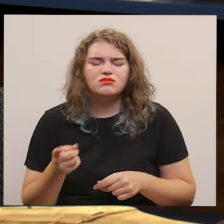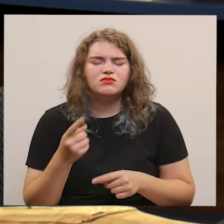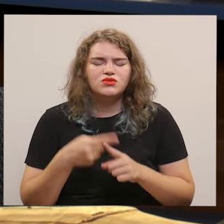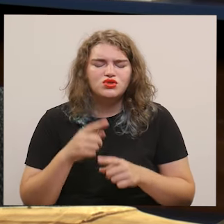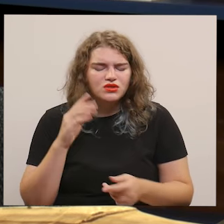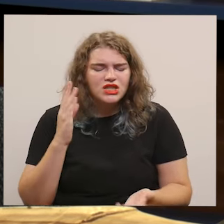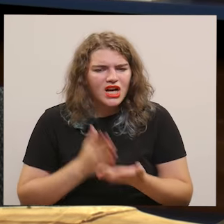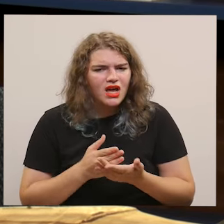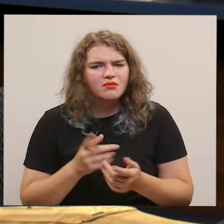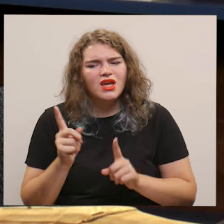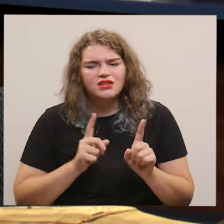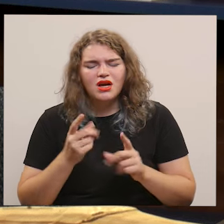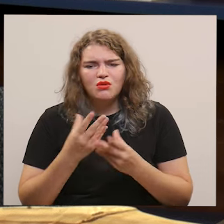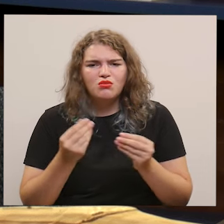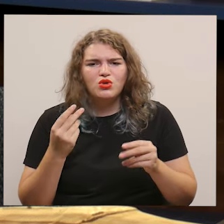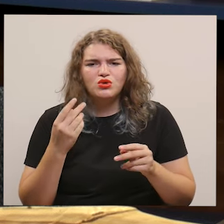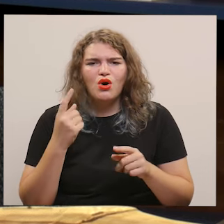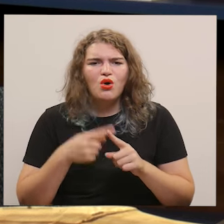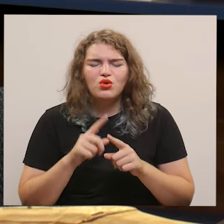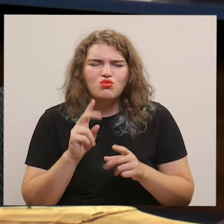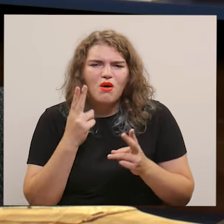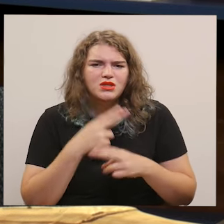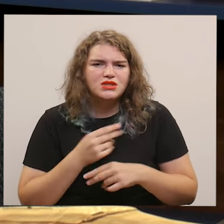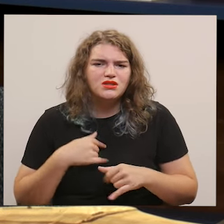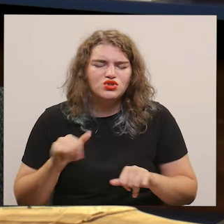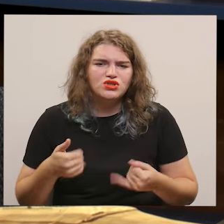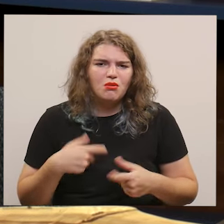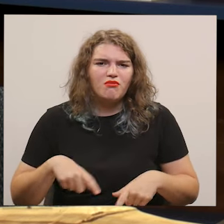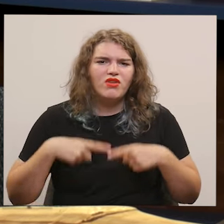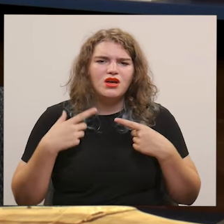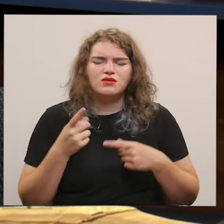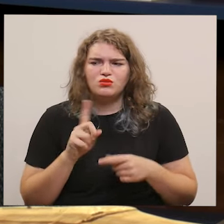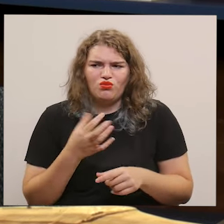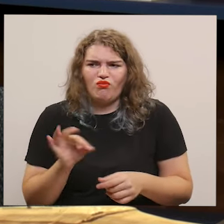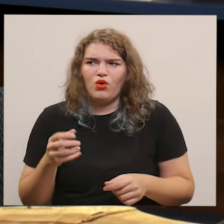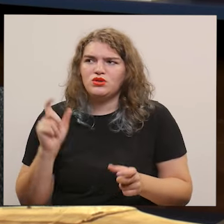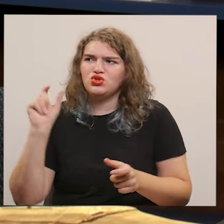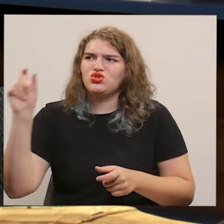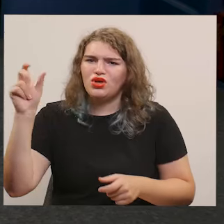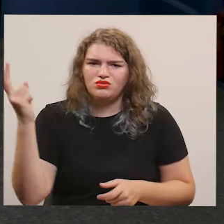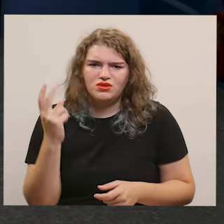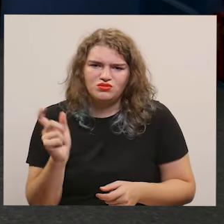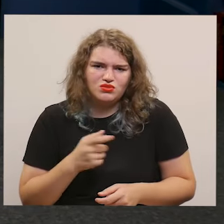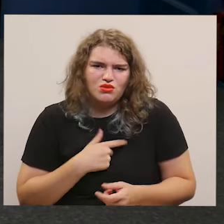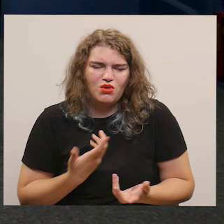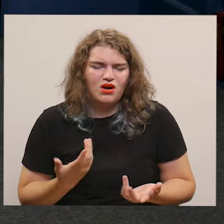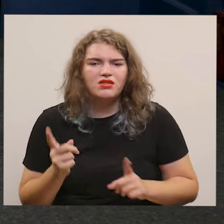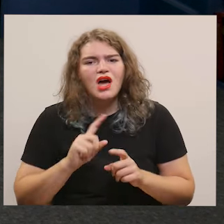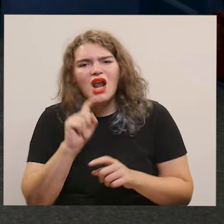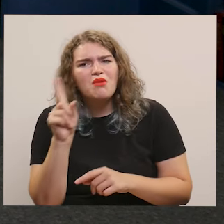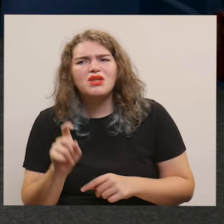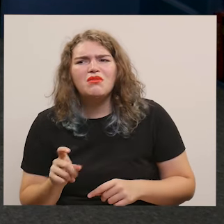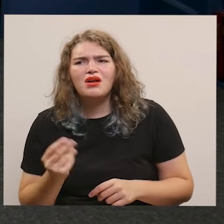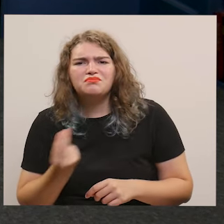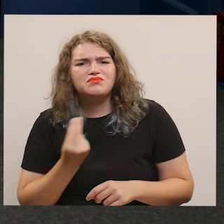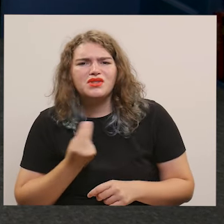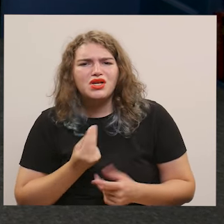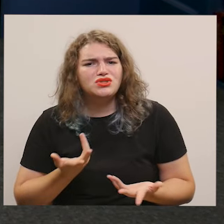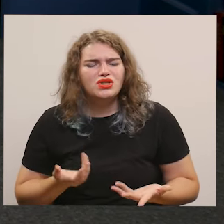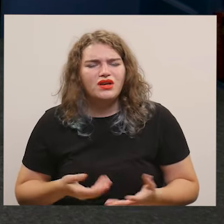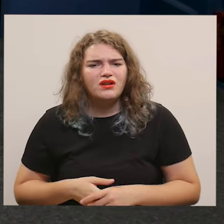chiar dacă nu am înțeles niciodată, nu mi-am permis, nu mi-am dat voie ca să îl cert pe Dumnezeu, dar l-am întrebat de